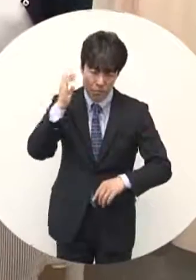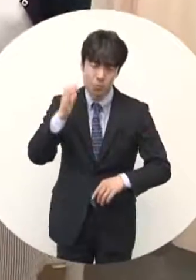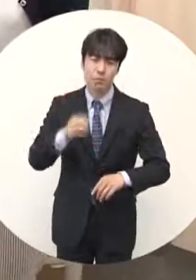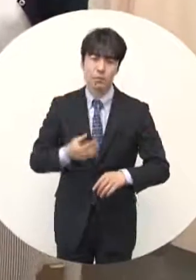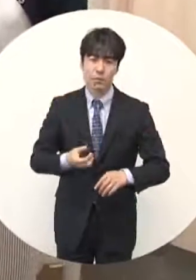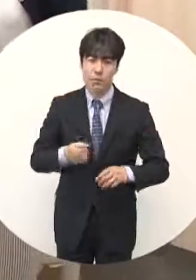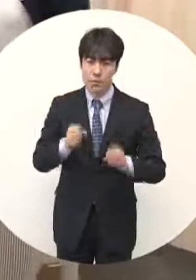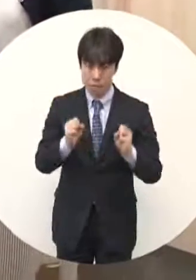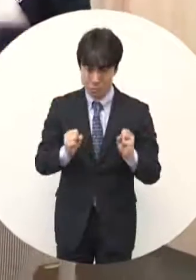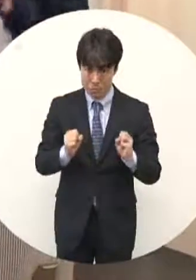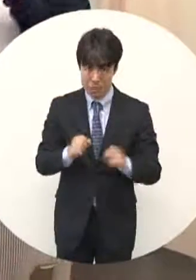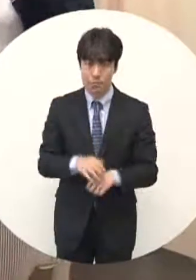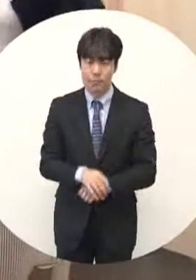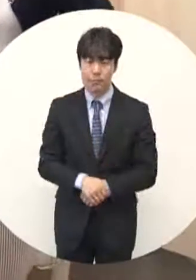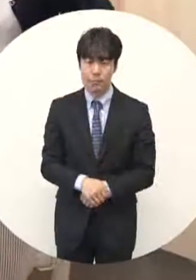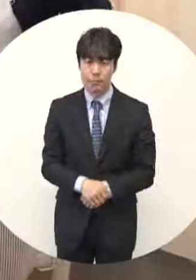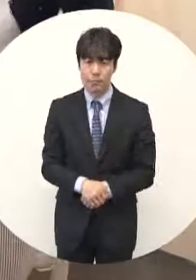ますか？